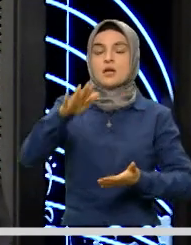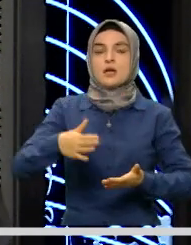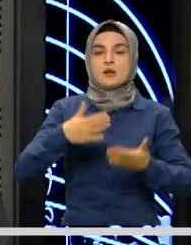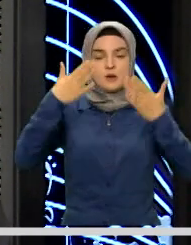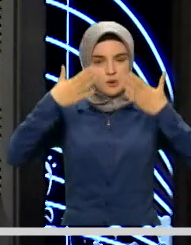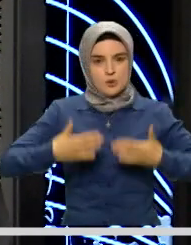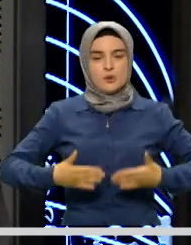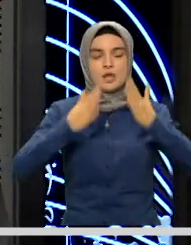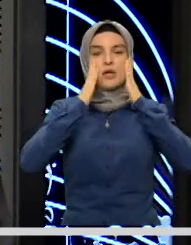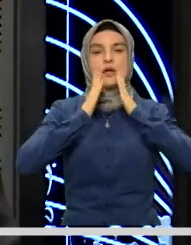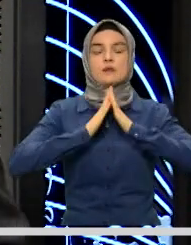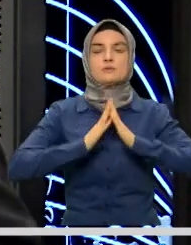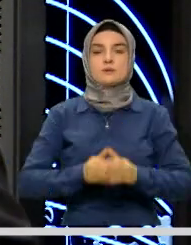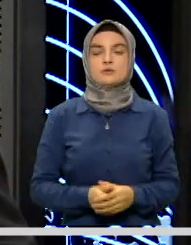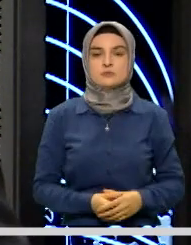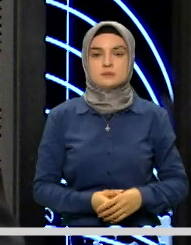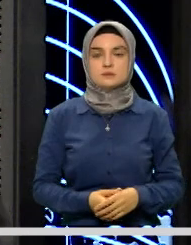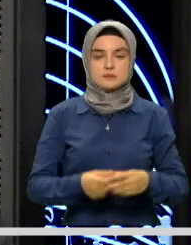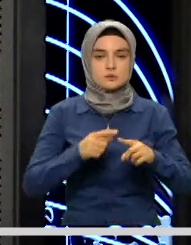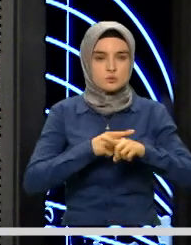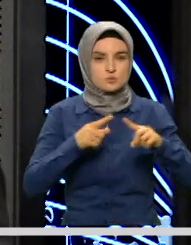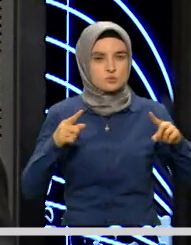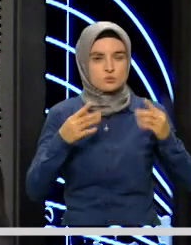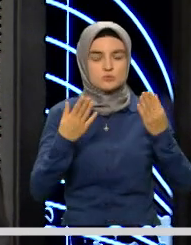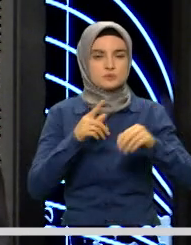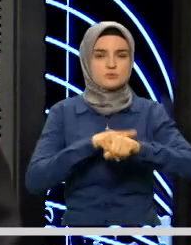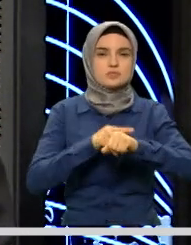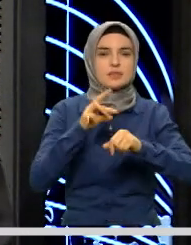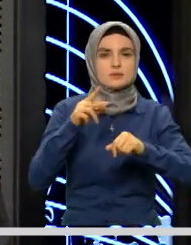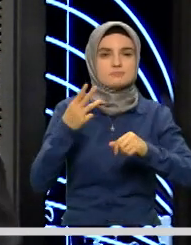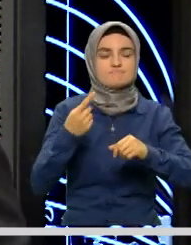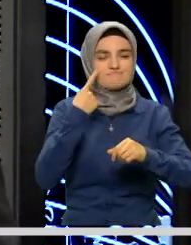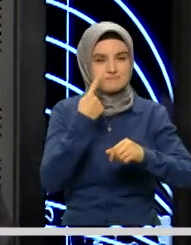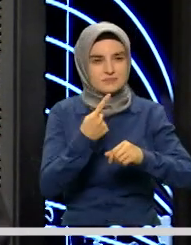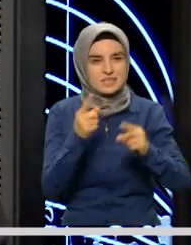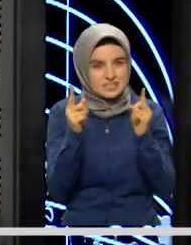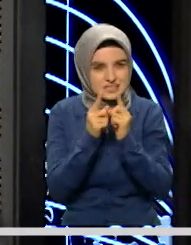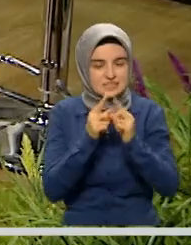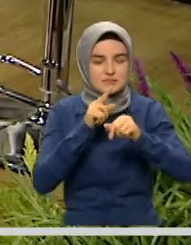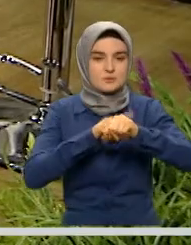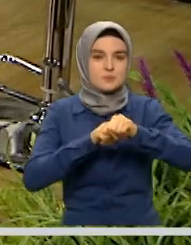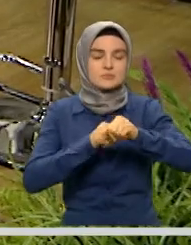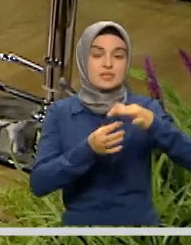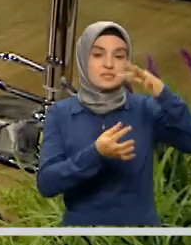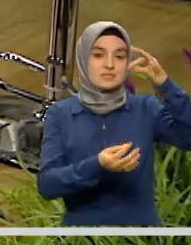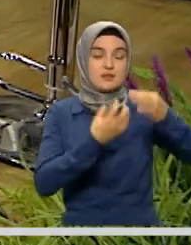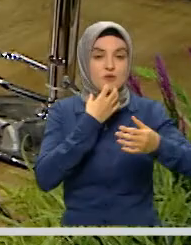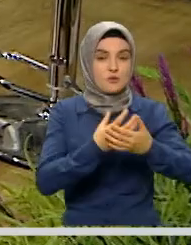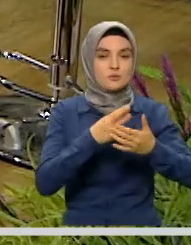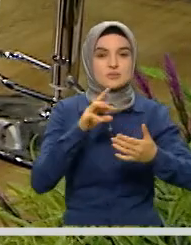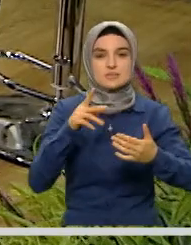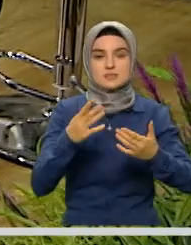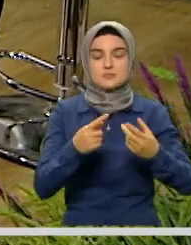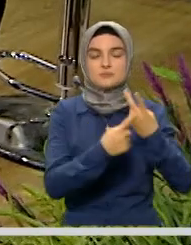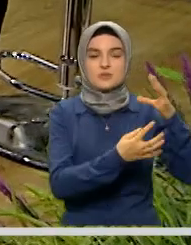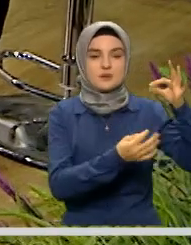üzerinde elhamdülillah. Uzun bir süre gibi ama aslında baktığımız zaman çok kısa bir sürede insan ömrü gibi. Yunus'a da demişler